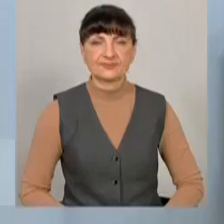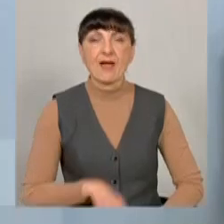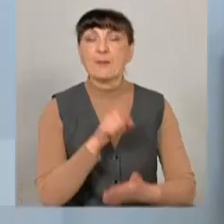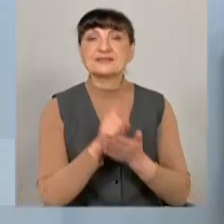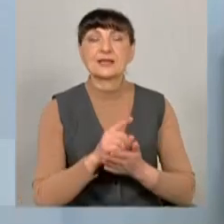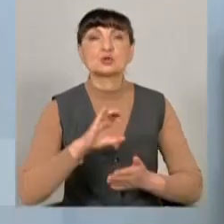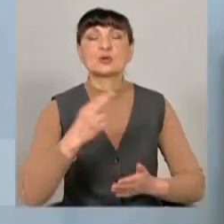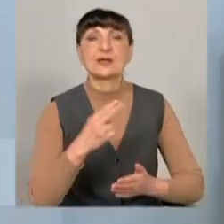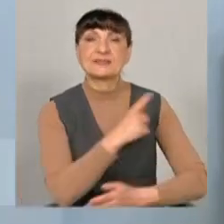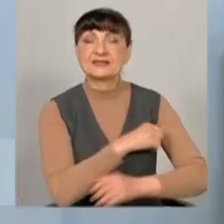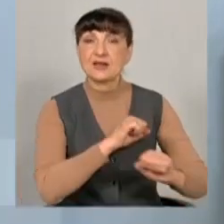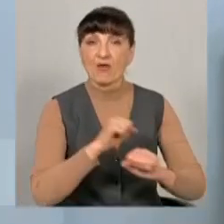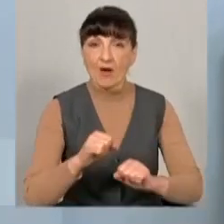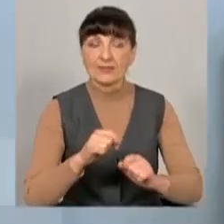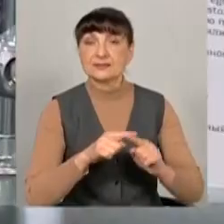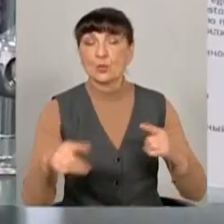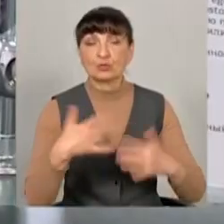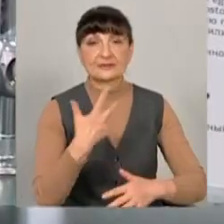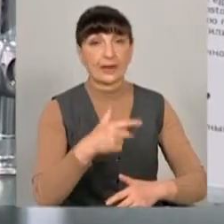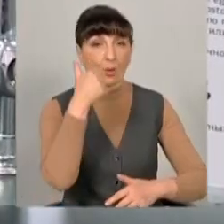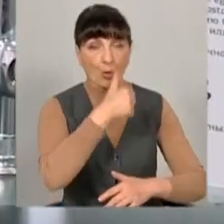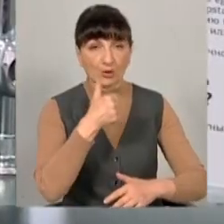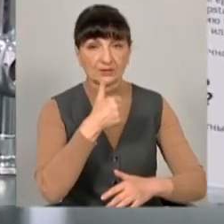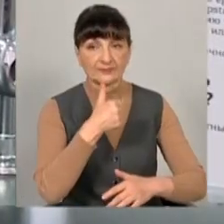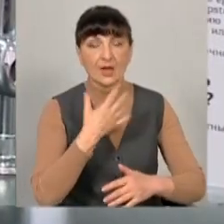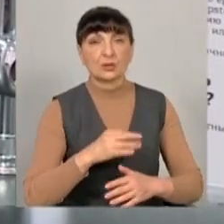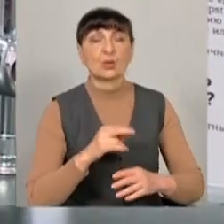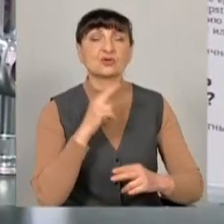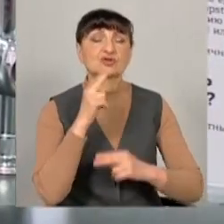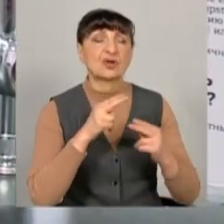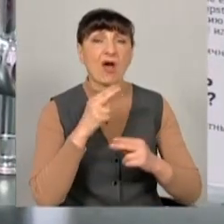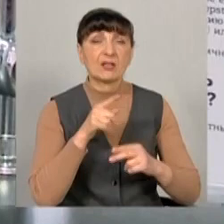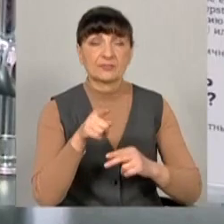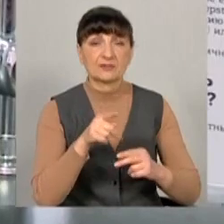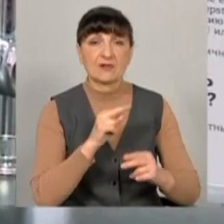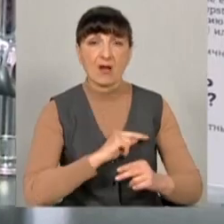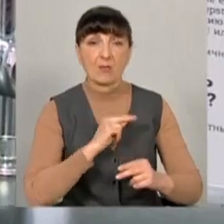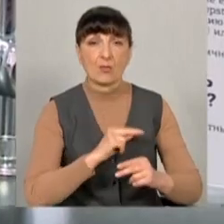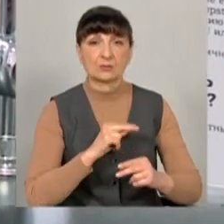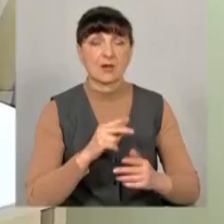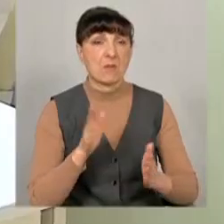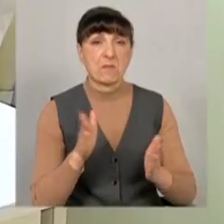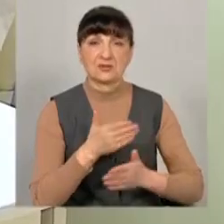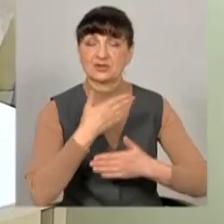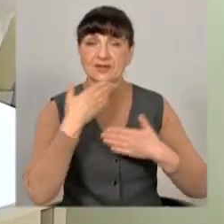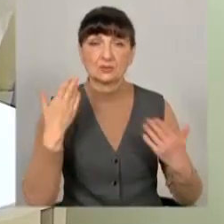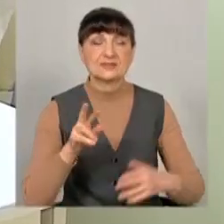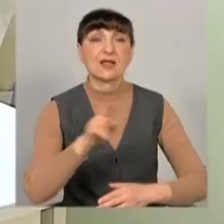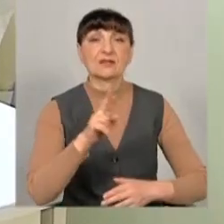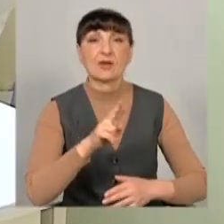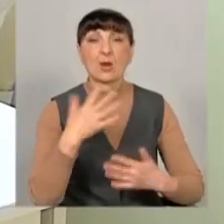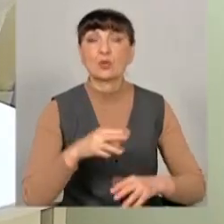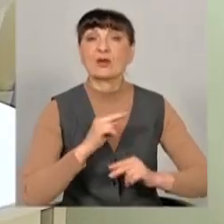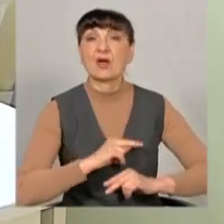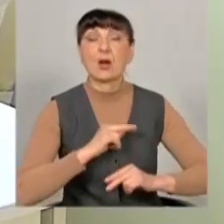Обязательное социальное медстрахование действует вот уже 3 года, однако нареканий и претензий к работе системы у казахстанцев меньше не становится. С января только на